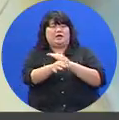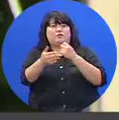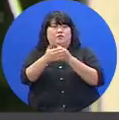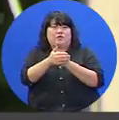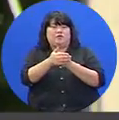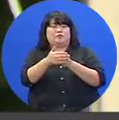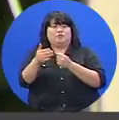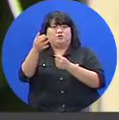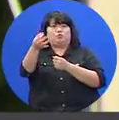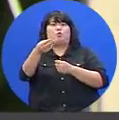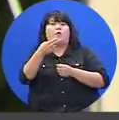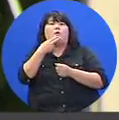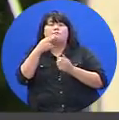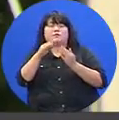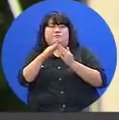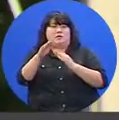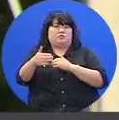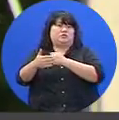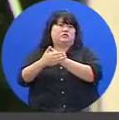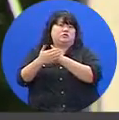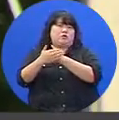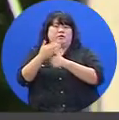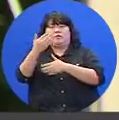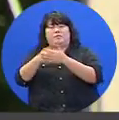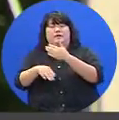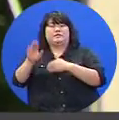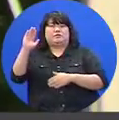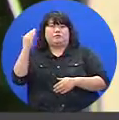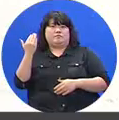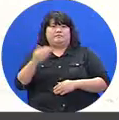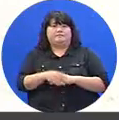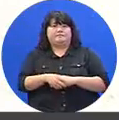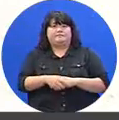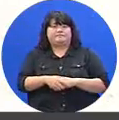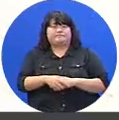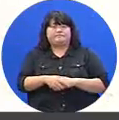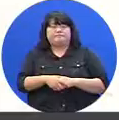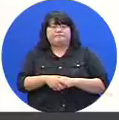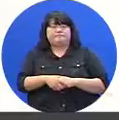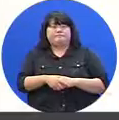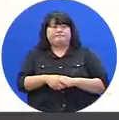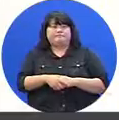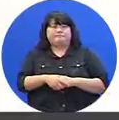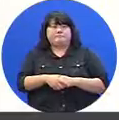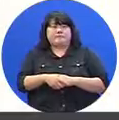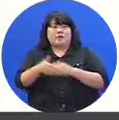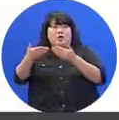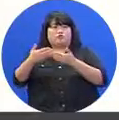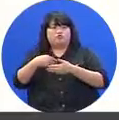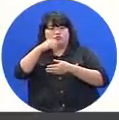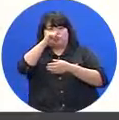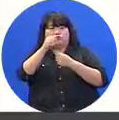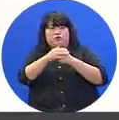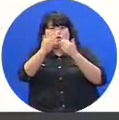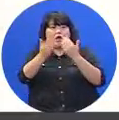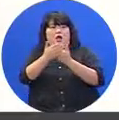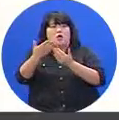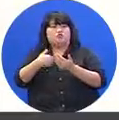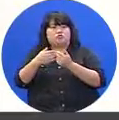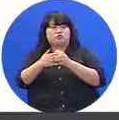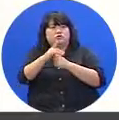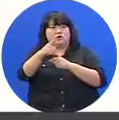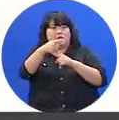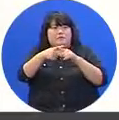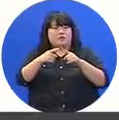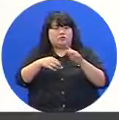때문에 돈이 없는 마을은 지원 대상에서 빠질 수밖에 없습니다. 해줘야 되는데 안 해주니까 해주려면 다 해줘버려야지. 그거